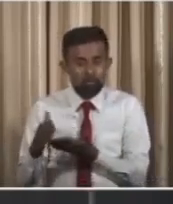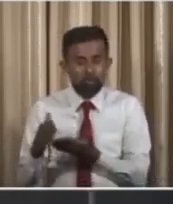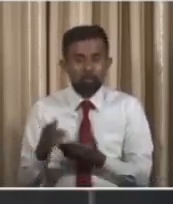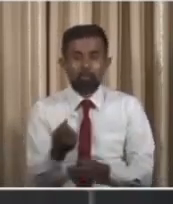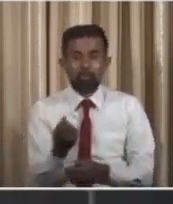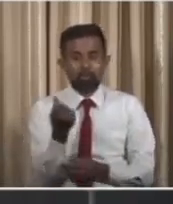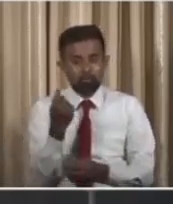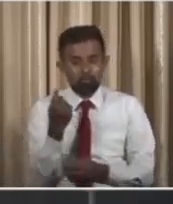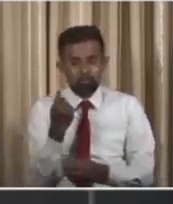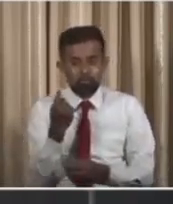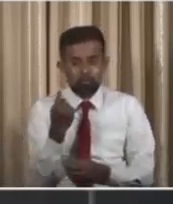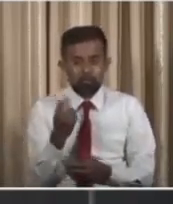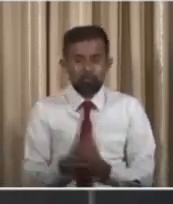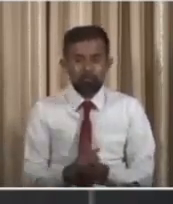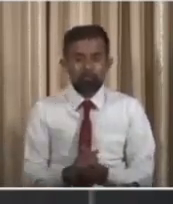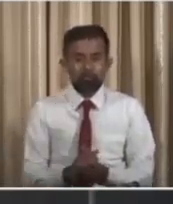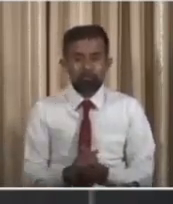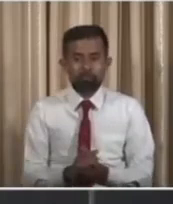කුලියද